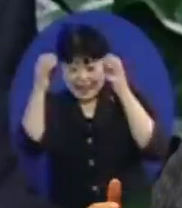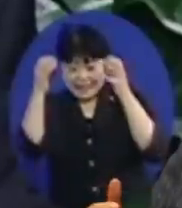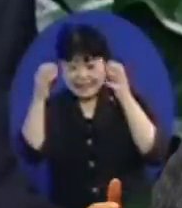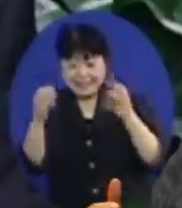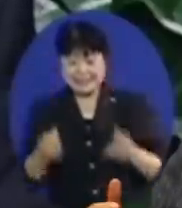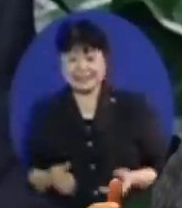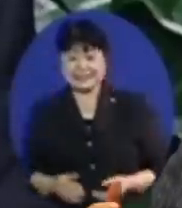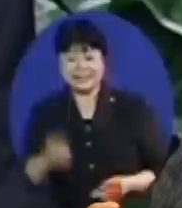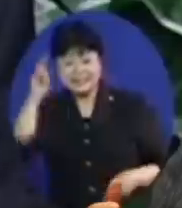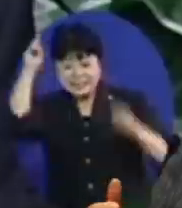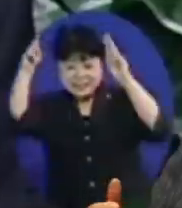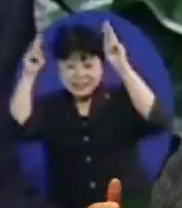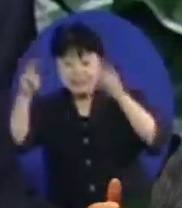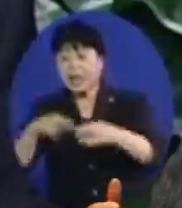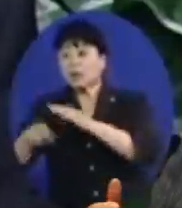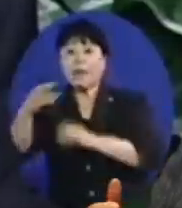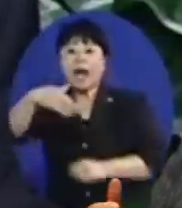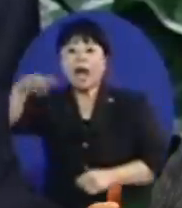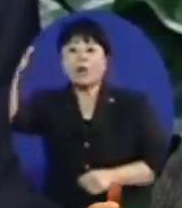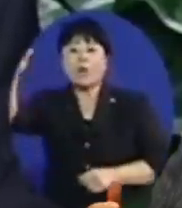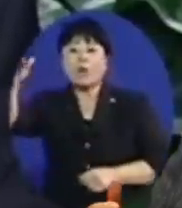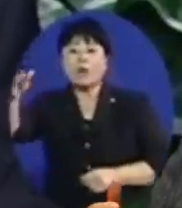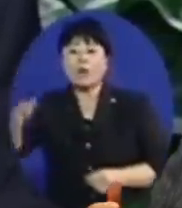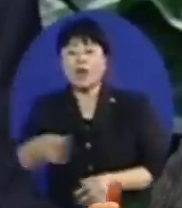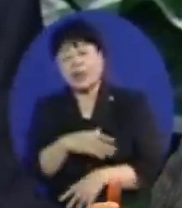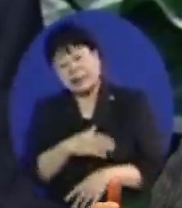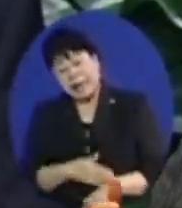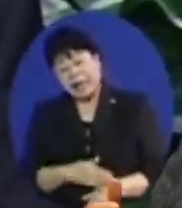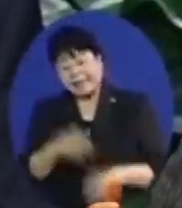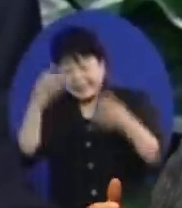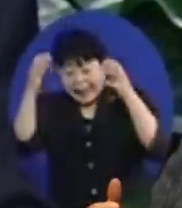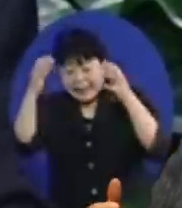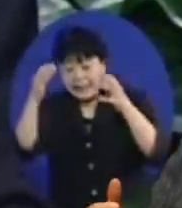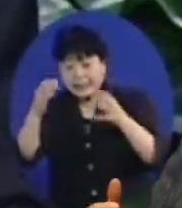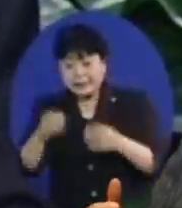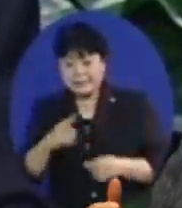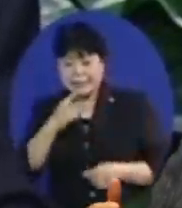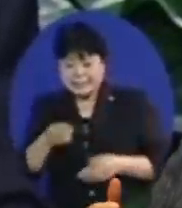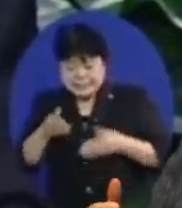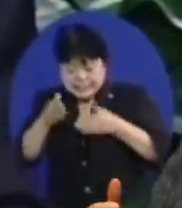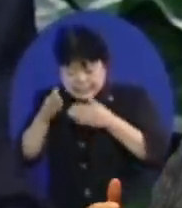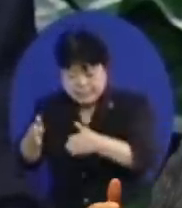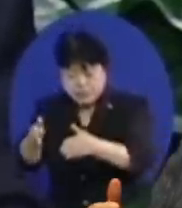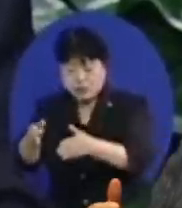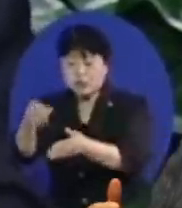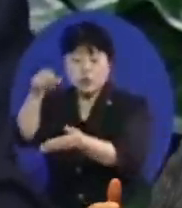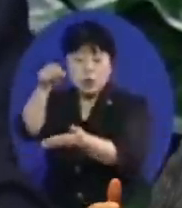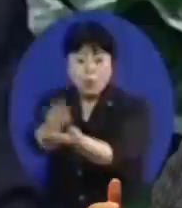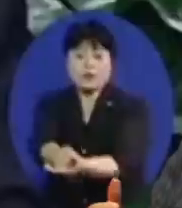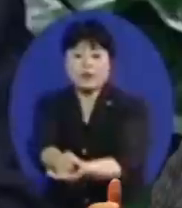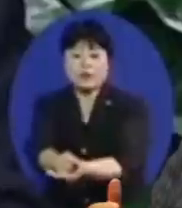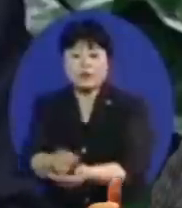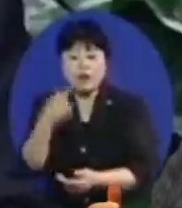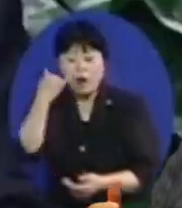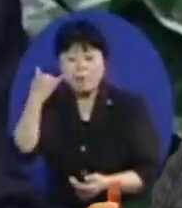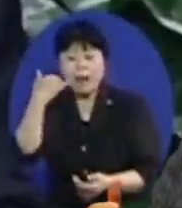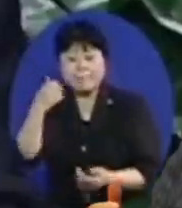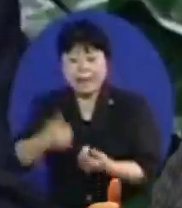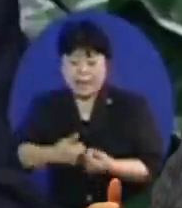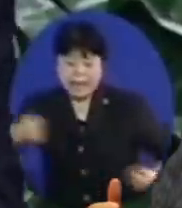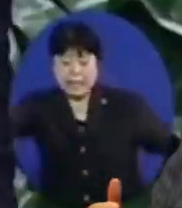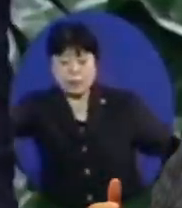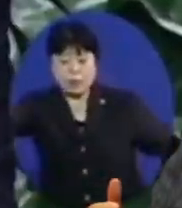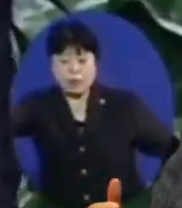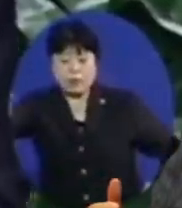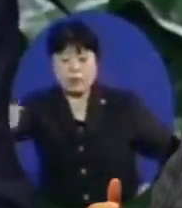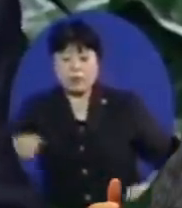노루나 사슴은 다 도망을 치는데 약한 새끼를 집중적으로 가서 그래서 엄마와 아빠가 떼놓고 난 다음에